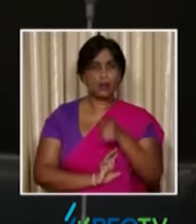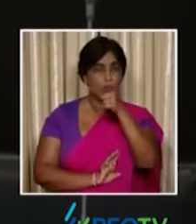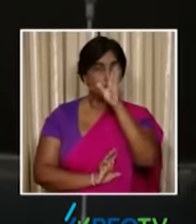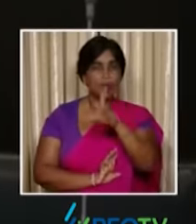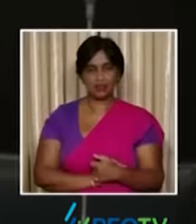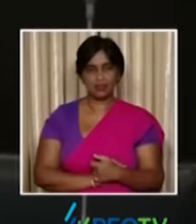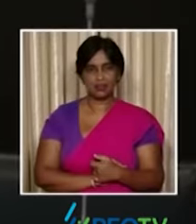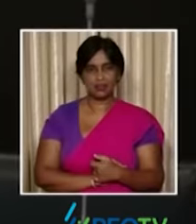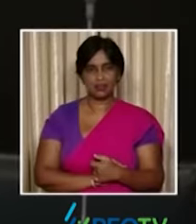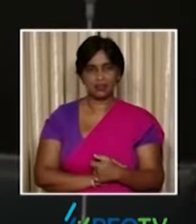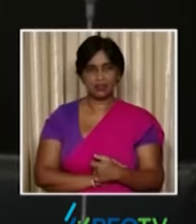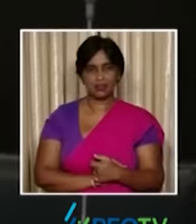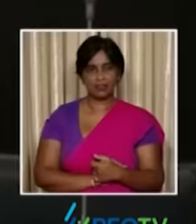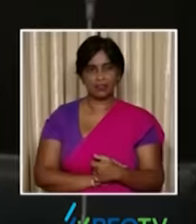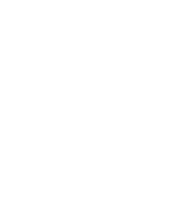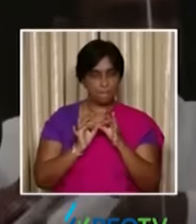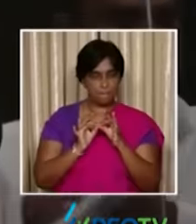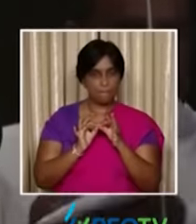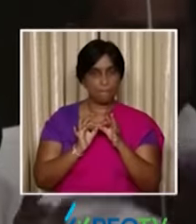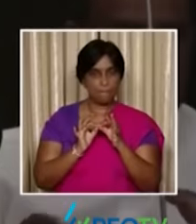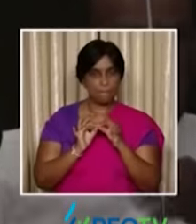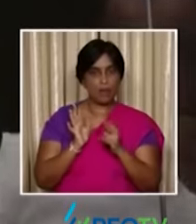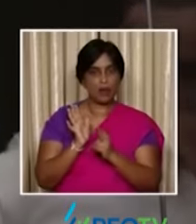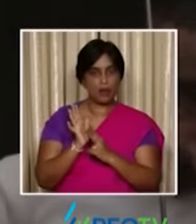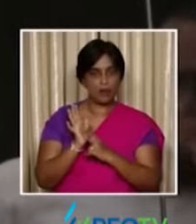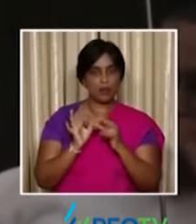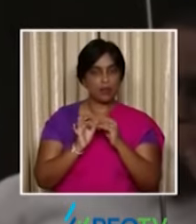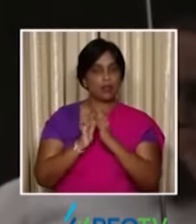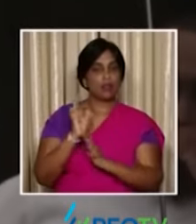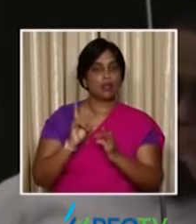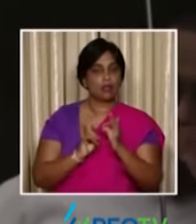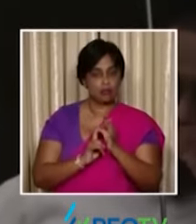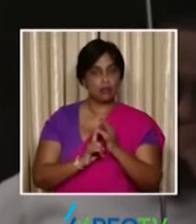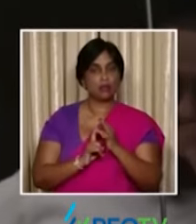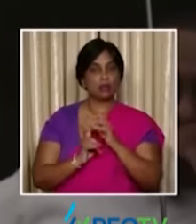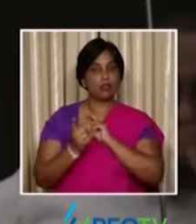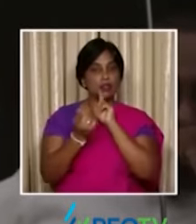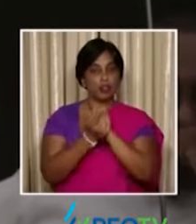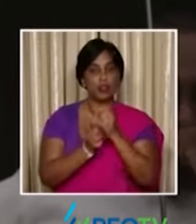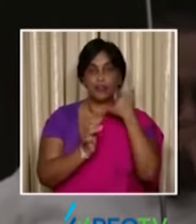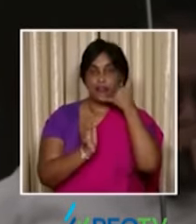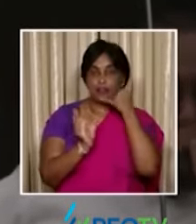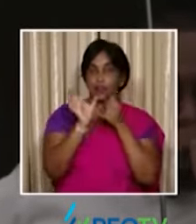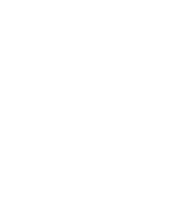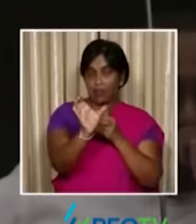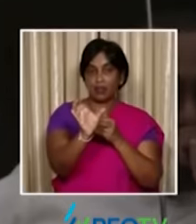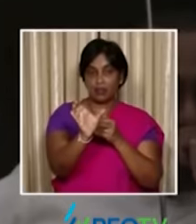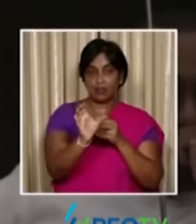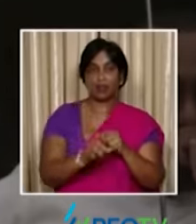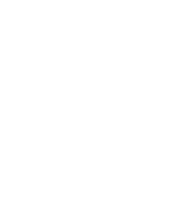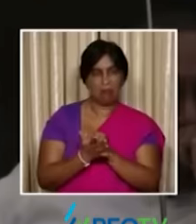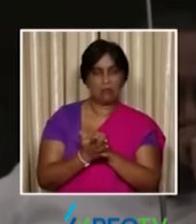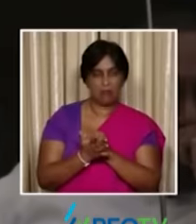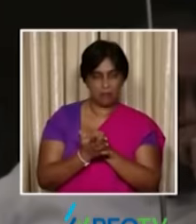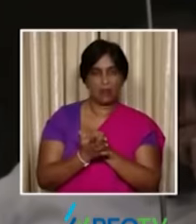තියෙන ලැජ්ජාව. ලැජ්ජානේ මේ විලි ලැජ්ජා. නලින් බණ්ඩාර මන්ත්‍රීතුමා ඔබතුමා ළඟට ඇවිල්ලා වීඩියෝ එක දාලා දුන්නහම ඔව්